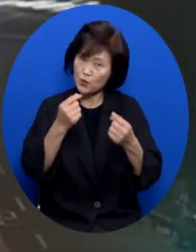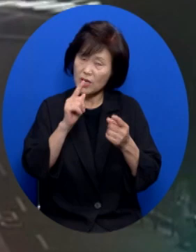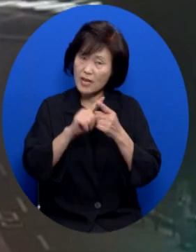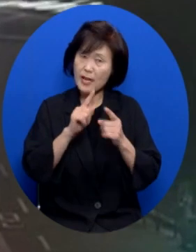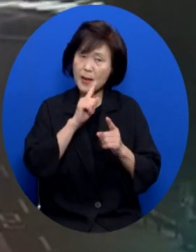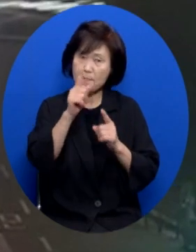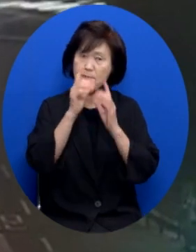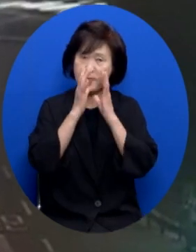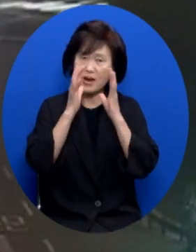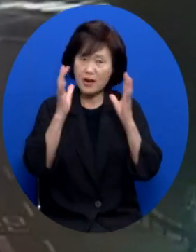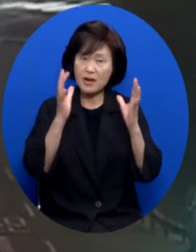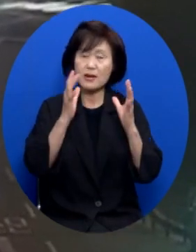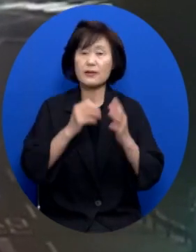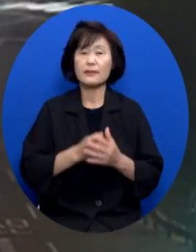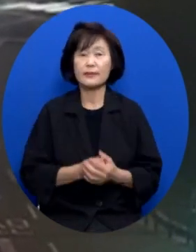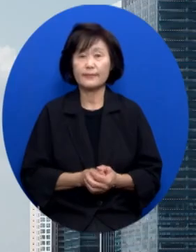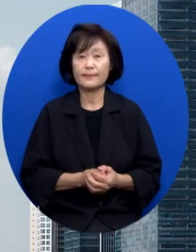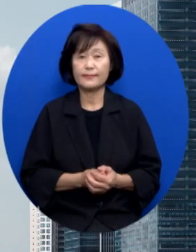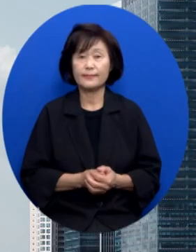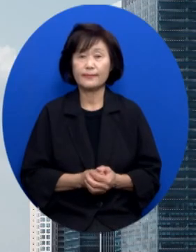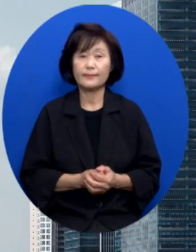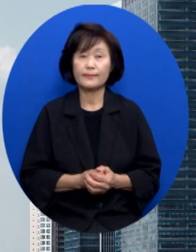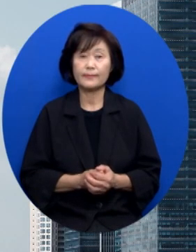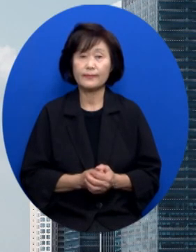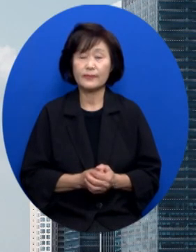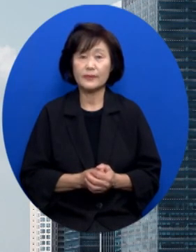논란이 번지고 있는 모양새입니다.